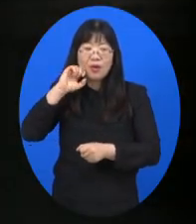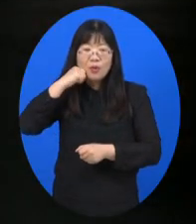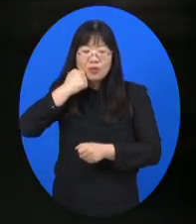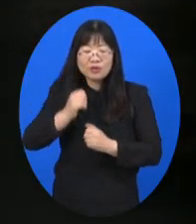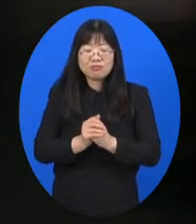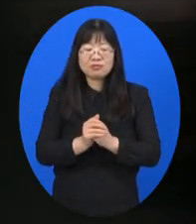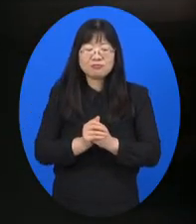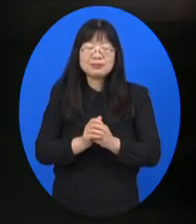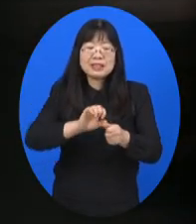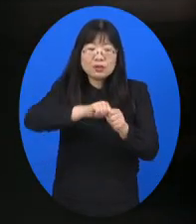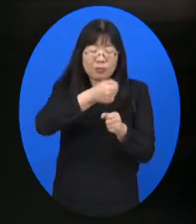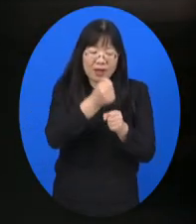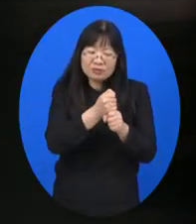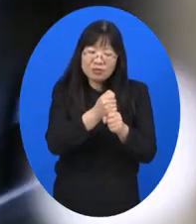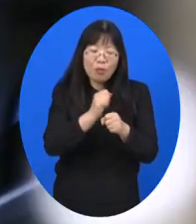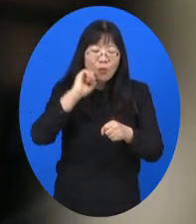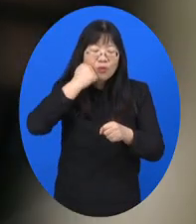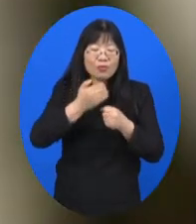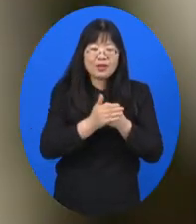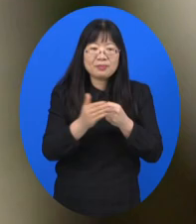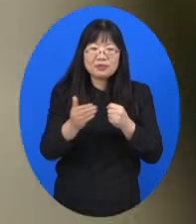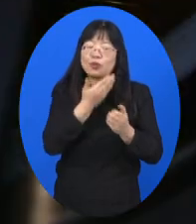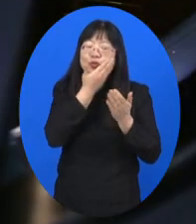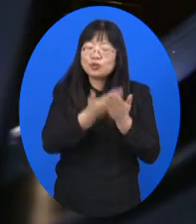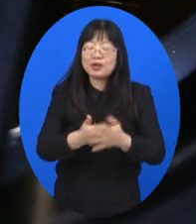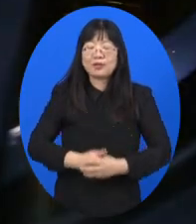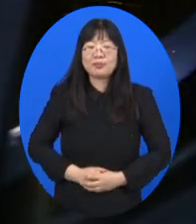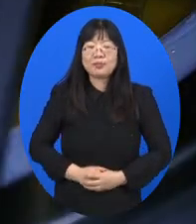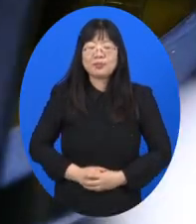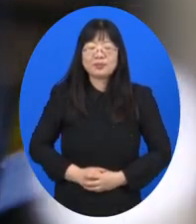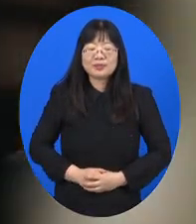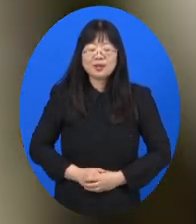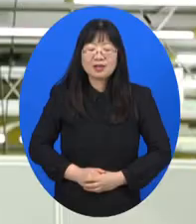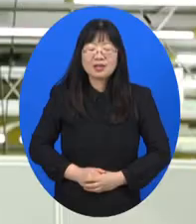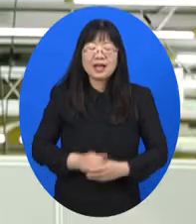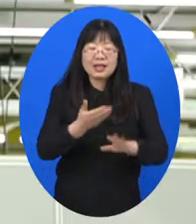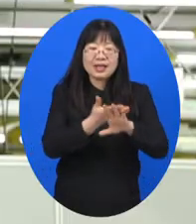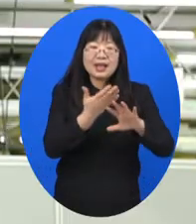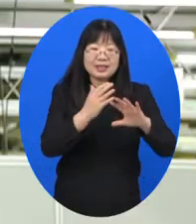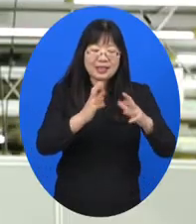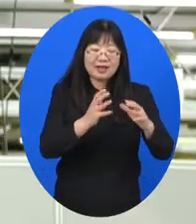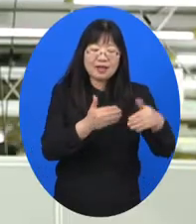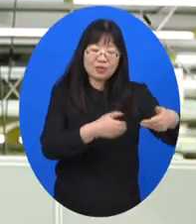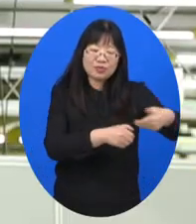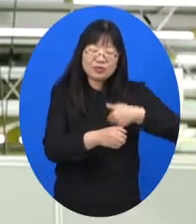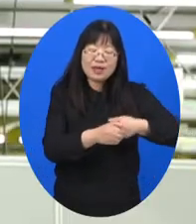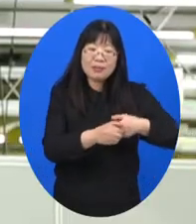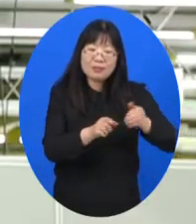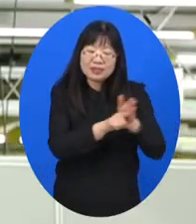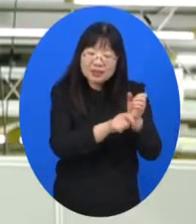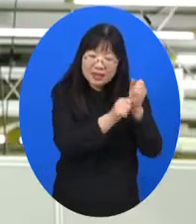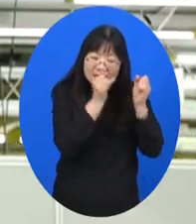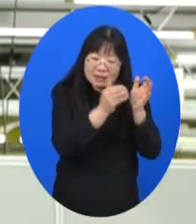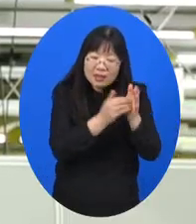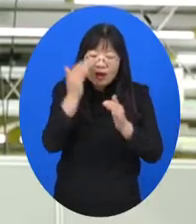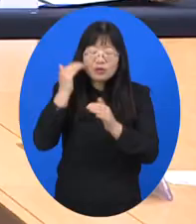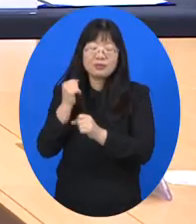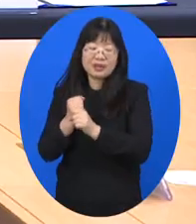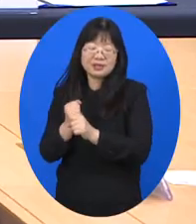인공적으로 만들어낼 수도 없어 희소성이 높습니다. 그동안 전량 수입에만 의존해왔는데 국산화의 길이